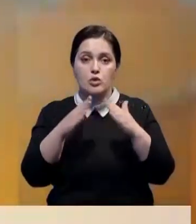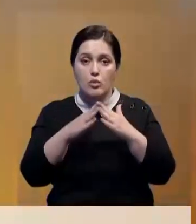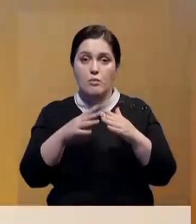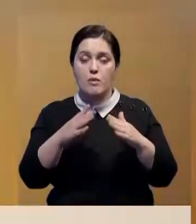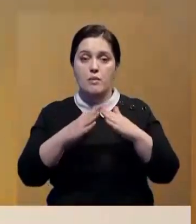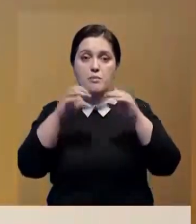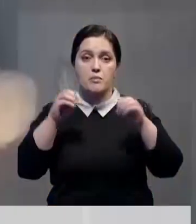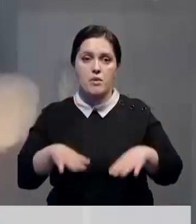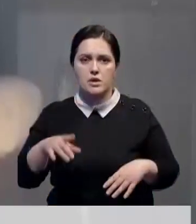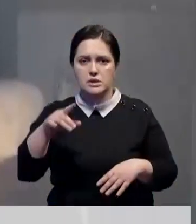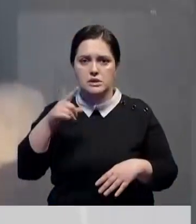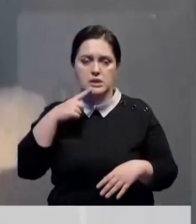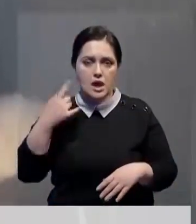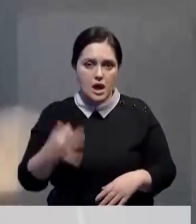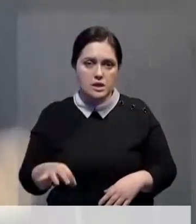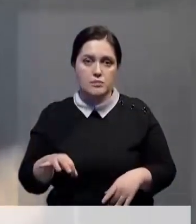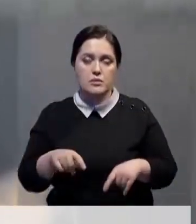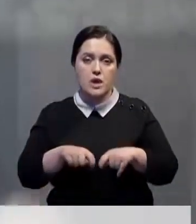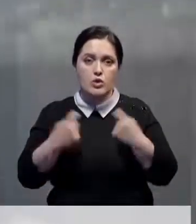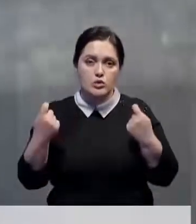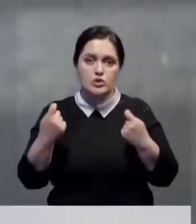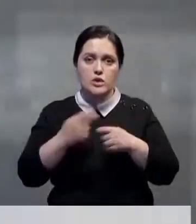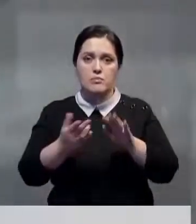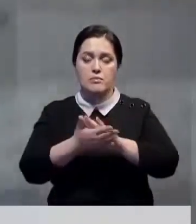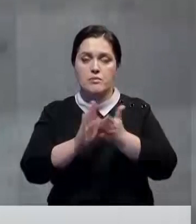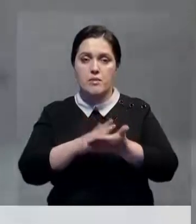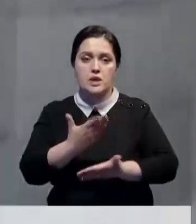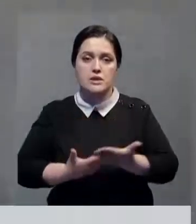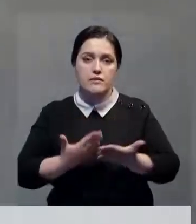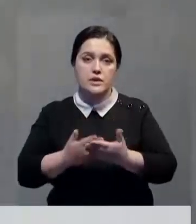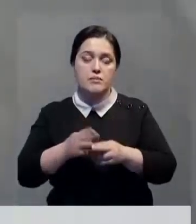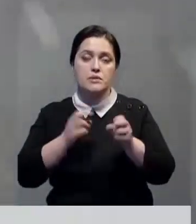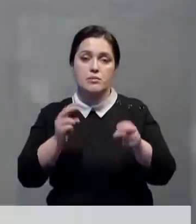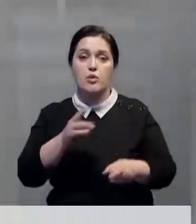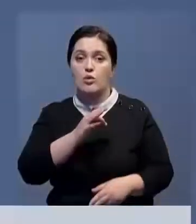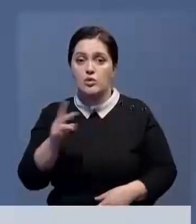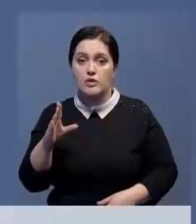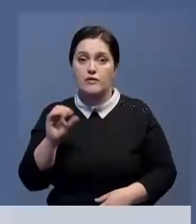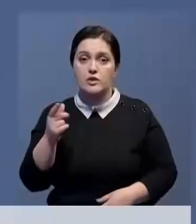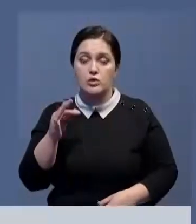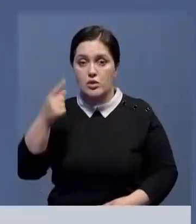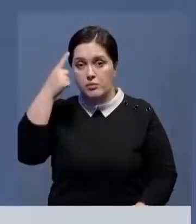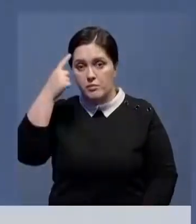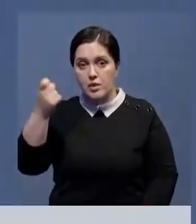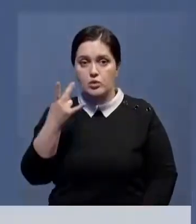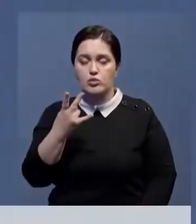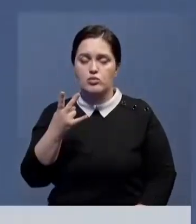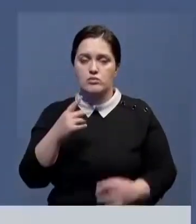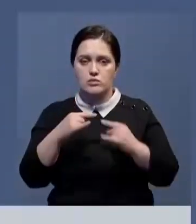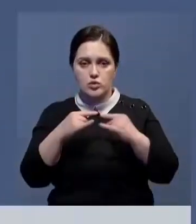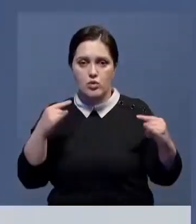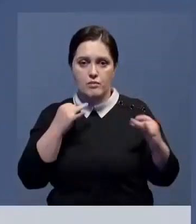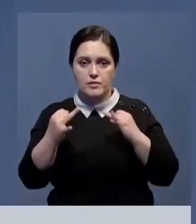текущий пуск является наглым нарушением многочисленных резолюций Совета Безопасности ООН. Вашингтон призвал Пхеньян сесть за